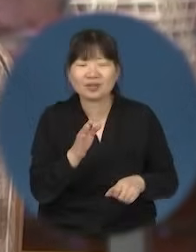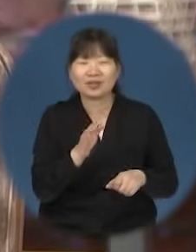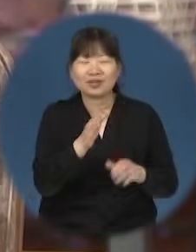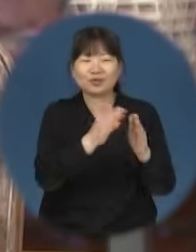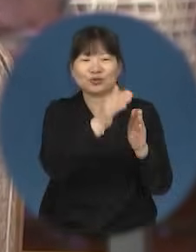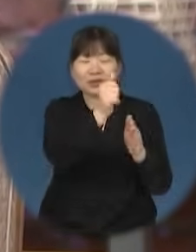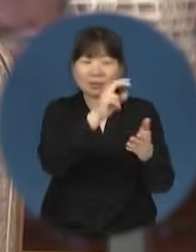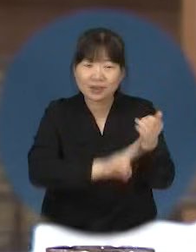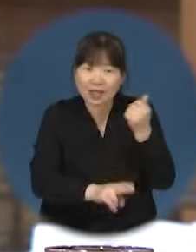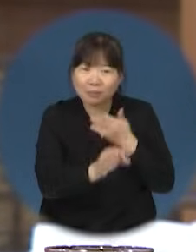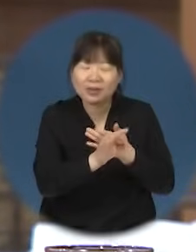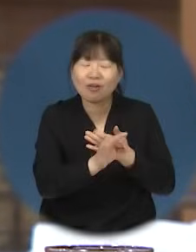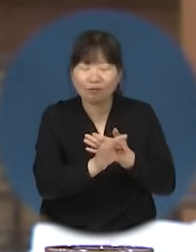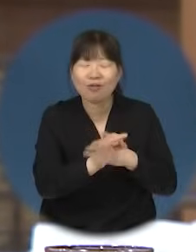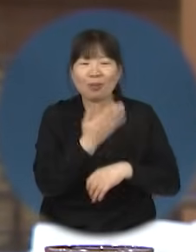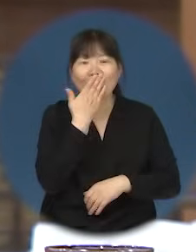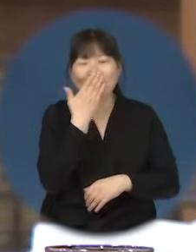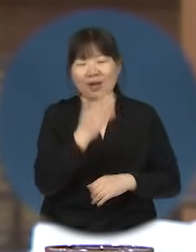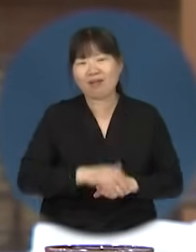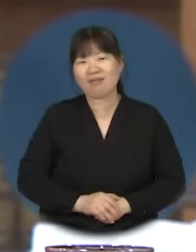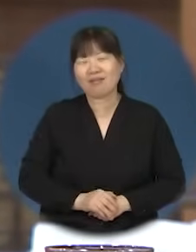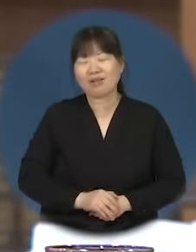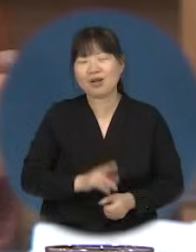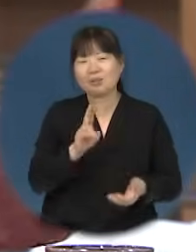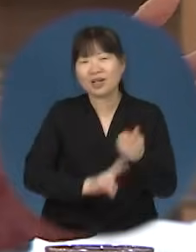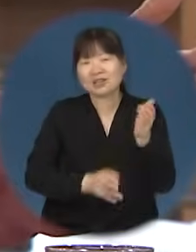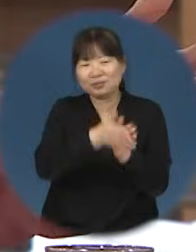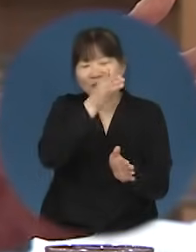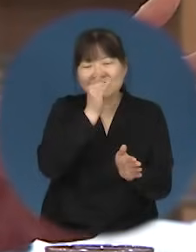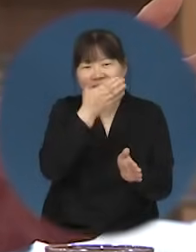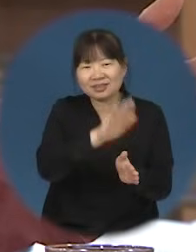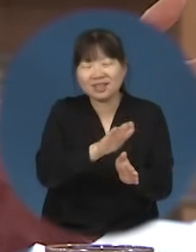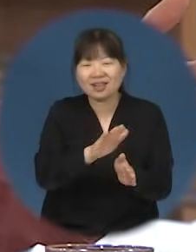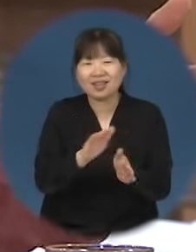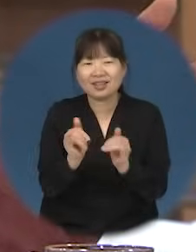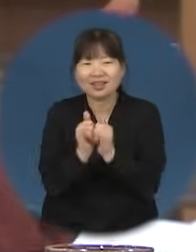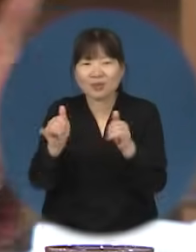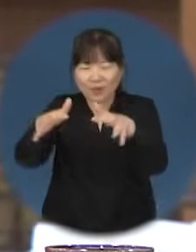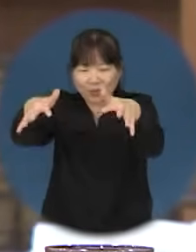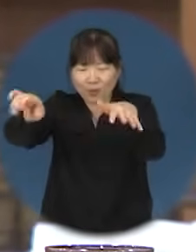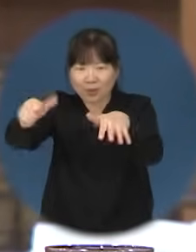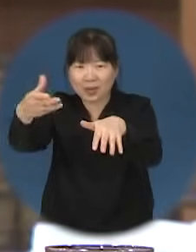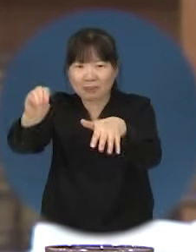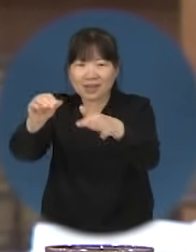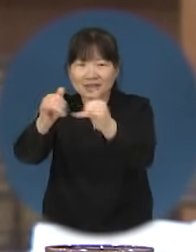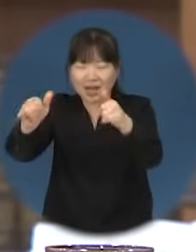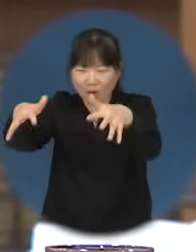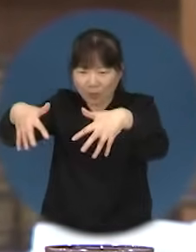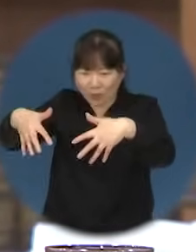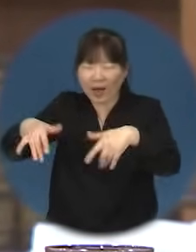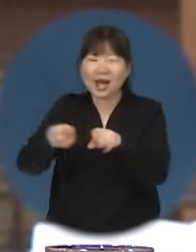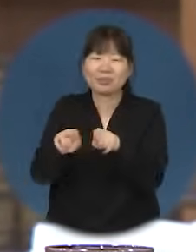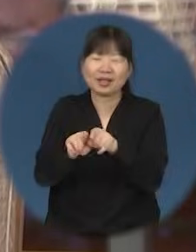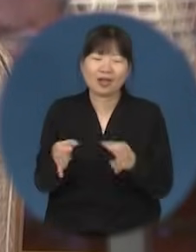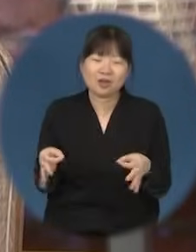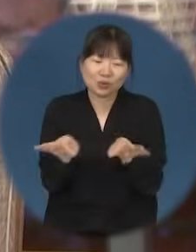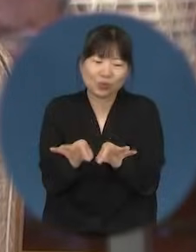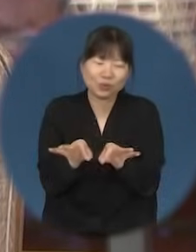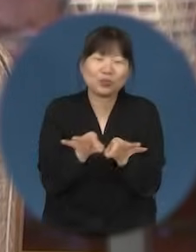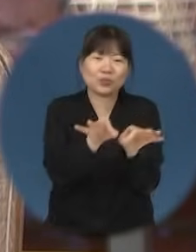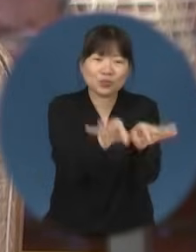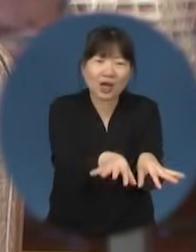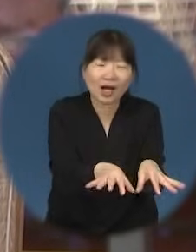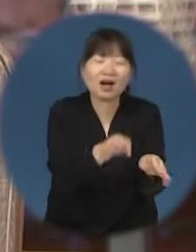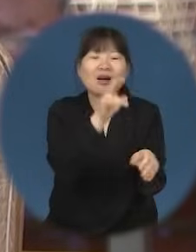그러면. 아, 그러니까요. 예. 매물로 나와 있는데 예. 자, 모이세요 해서 500만 명만 모으면 사네요? 맞습니다. 그리고